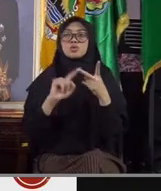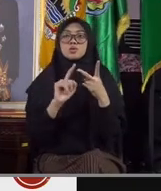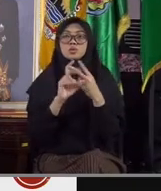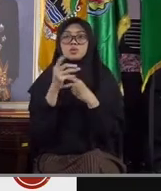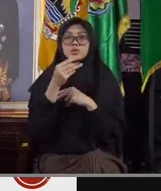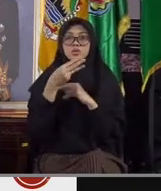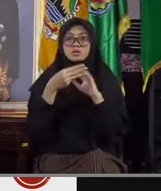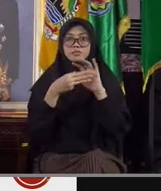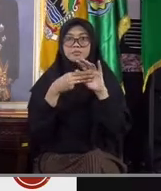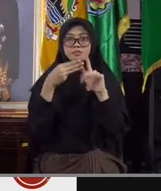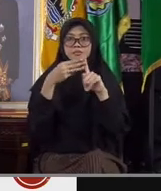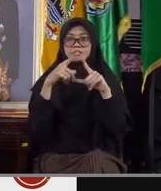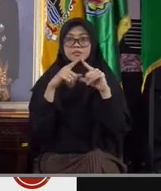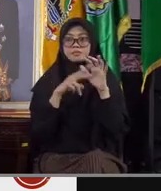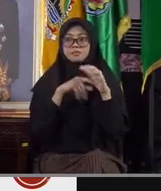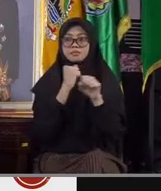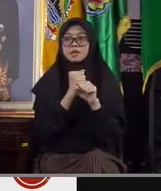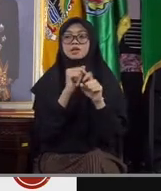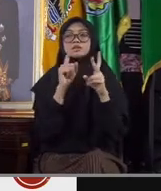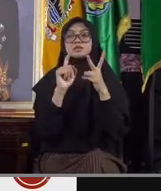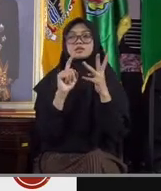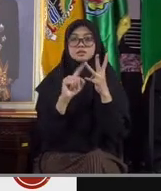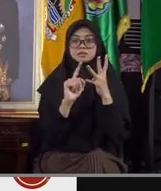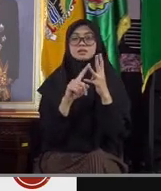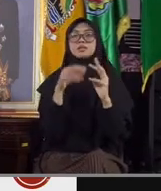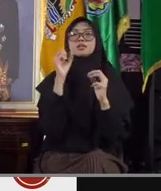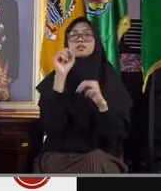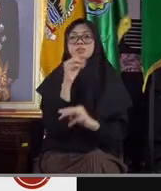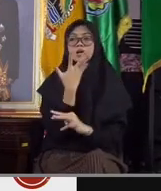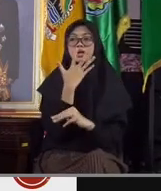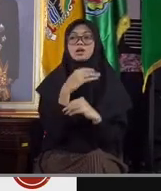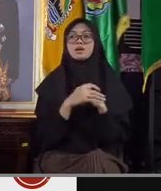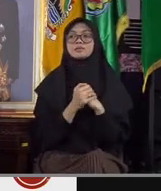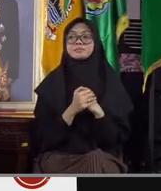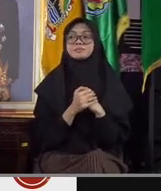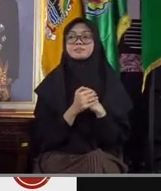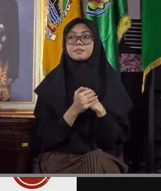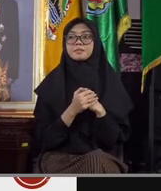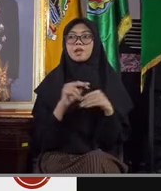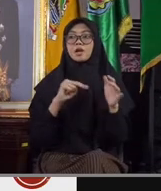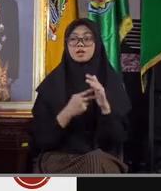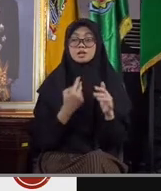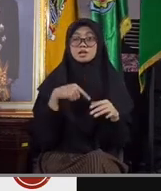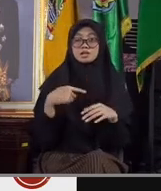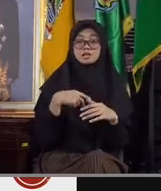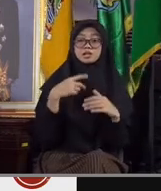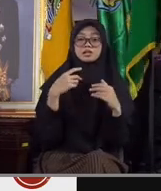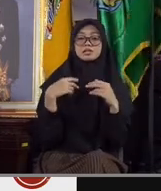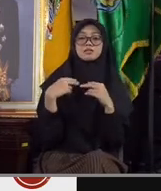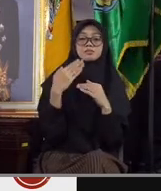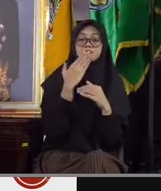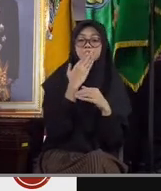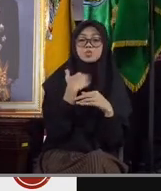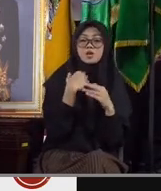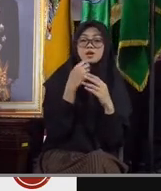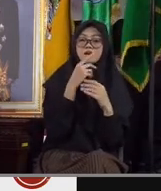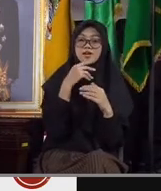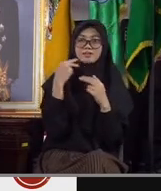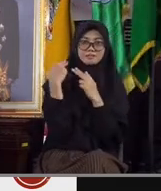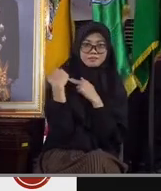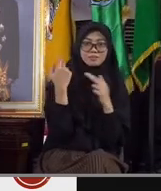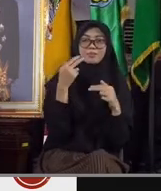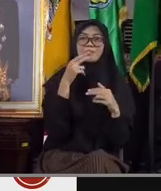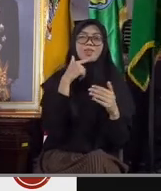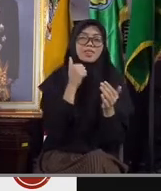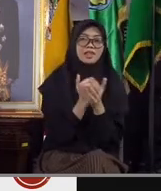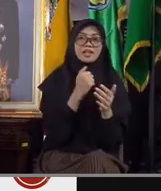Semarang. Ini saya rasa menjadi satu poin yang sangat penting bagi Jawa Tengah, bahwa kita sudah leading